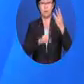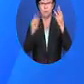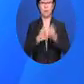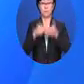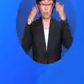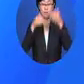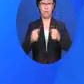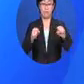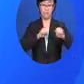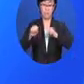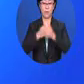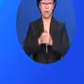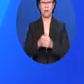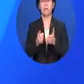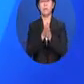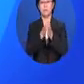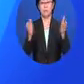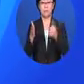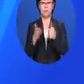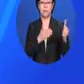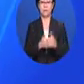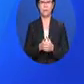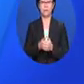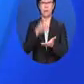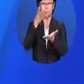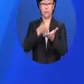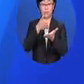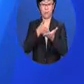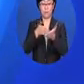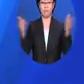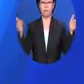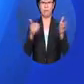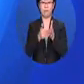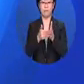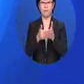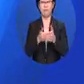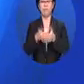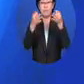향해 힘차게 한 발자국 내딛으시길 바랍니다. 이상으로 천안뉴스